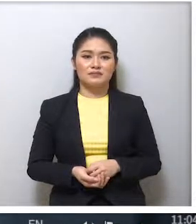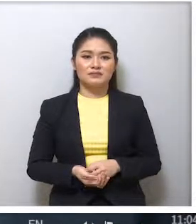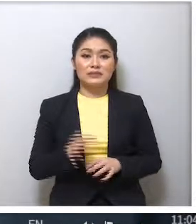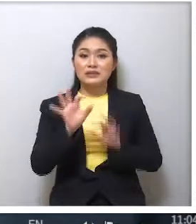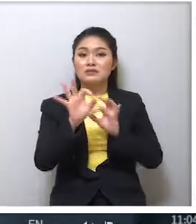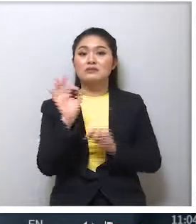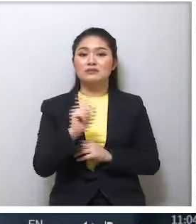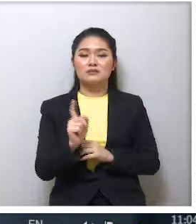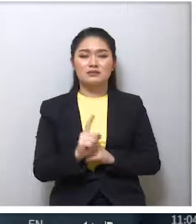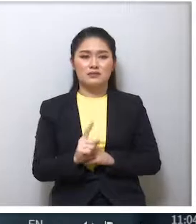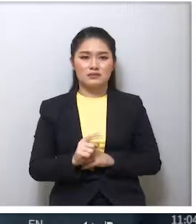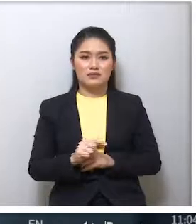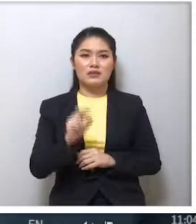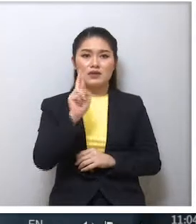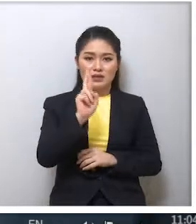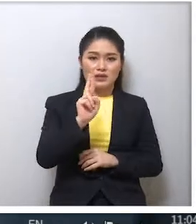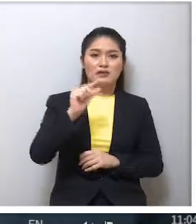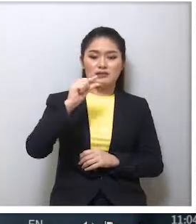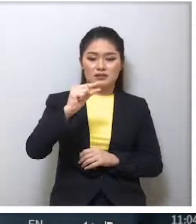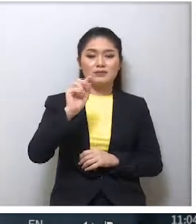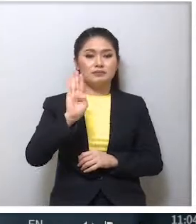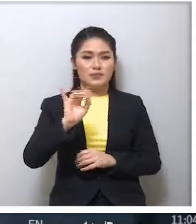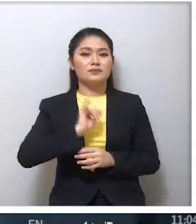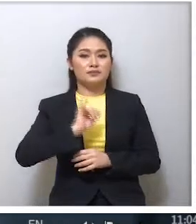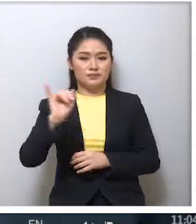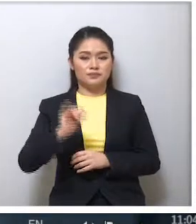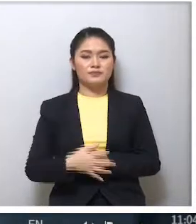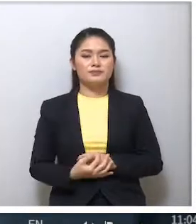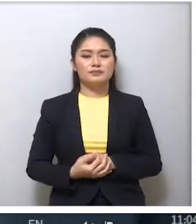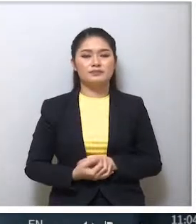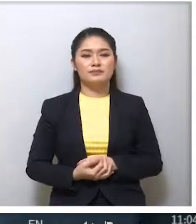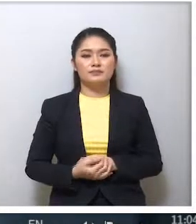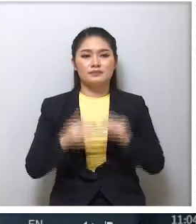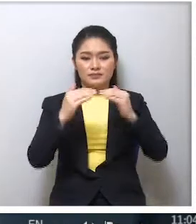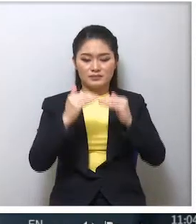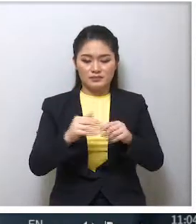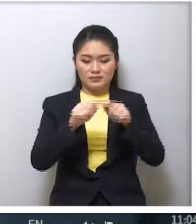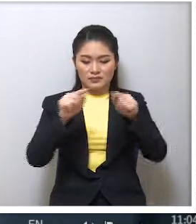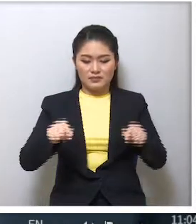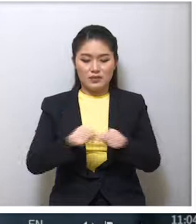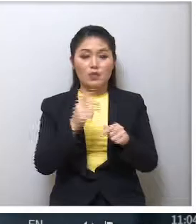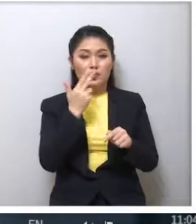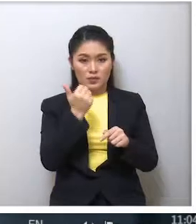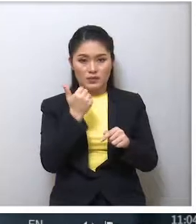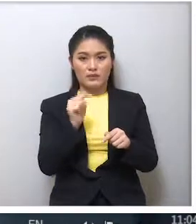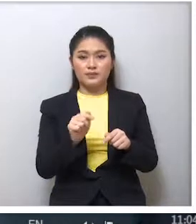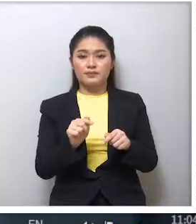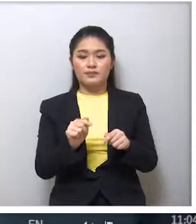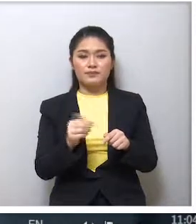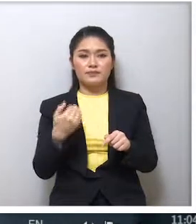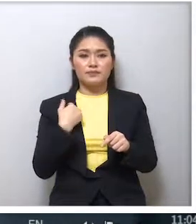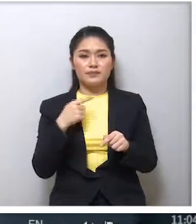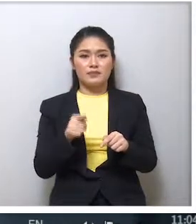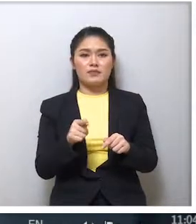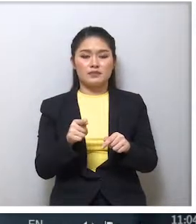เลือกเป็น RGB ถูกแล้วครับแล้วข้างล่างต้องดูให้ดีนะครับตรงนี้จะมี